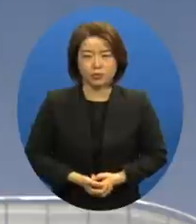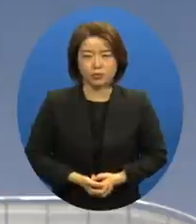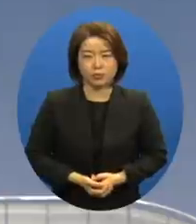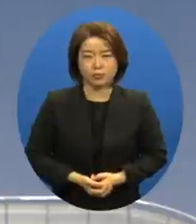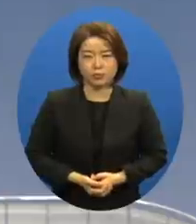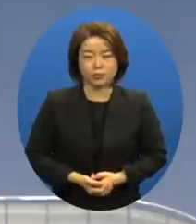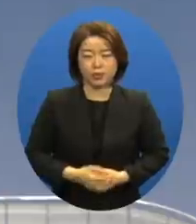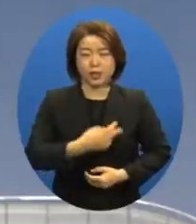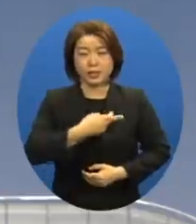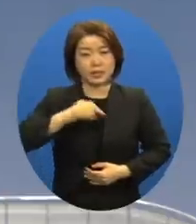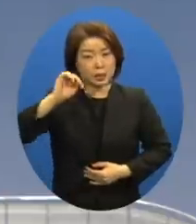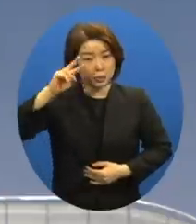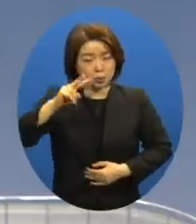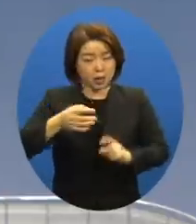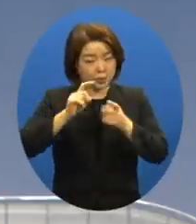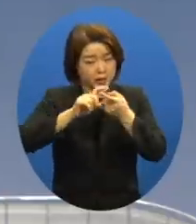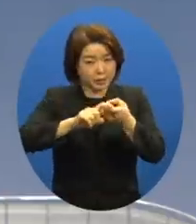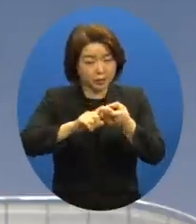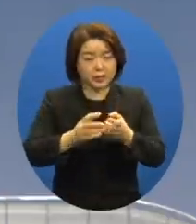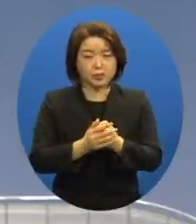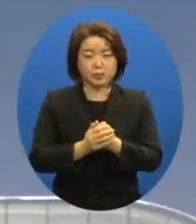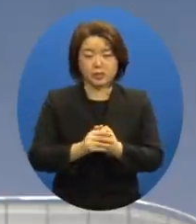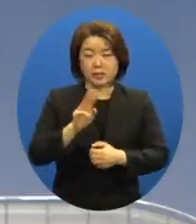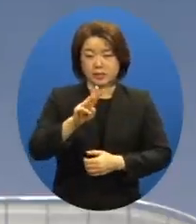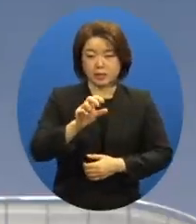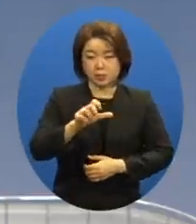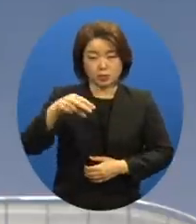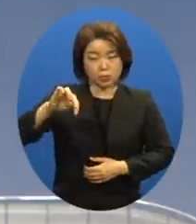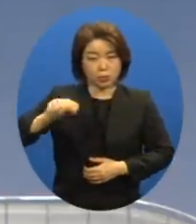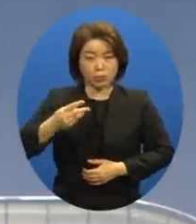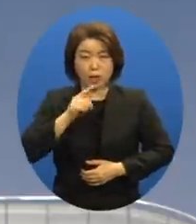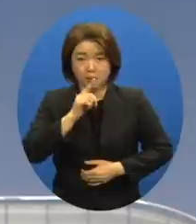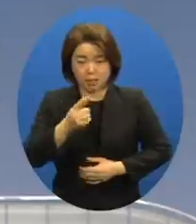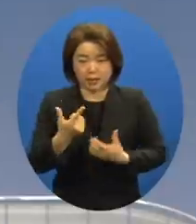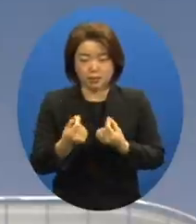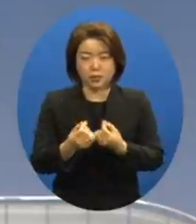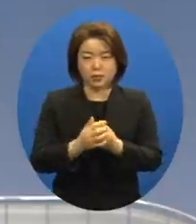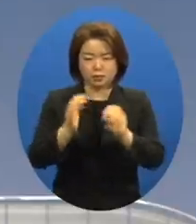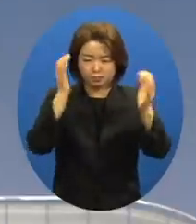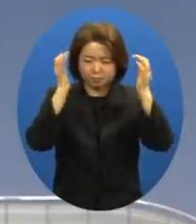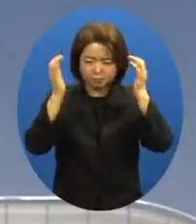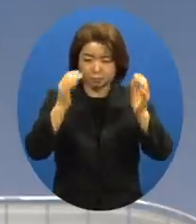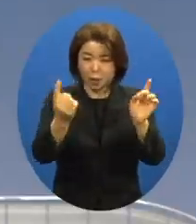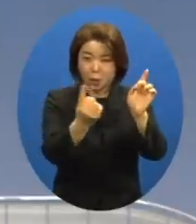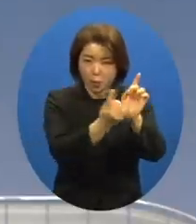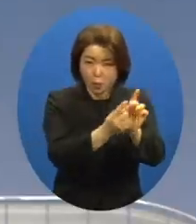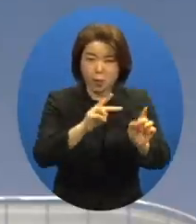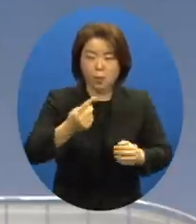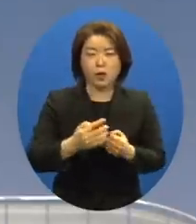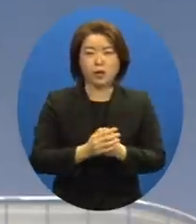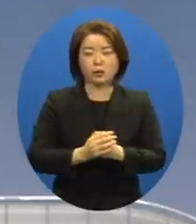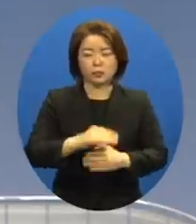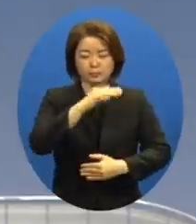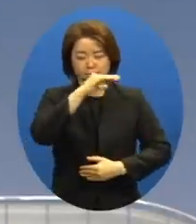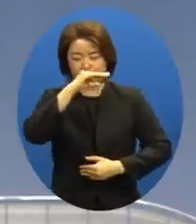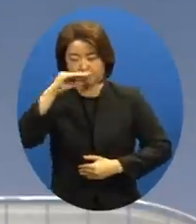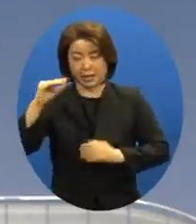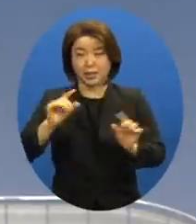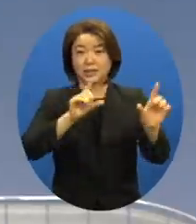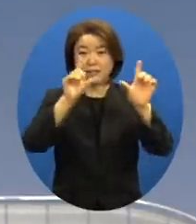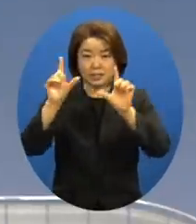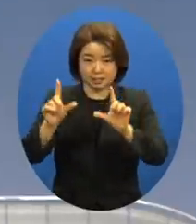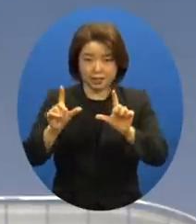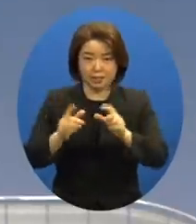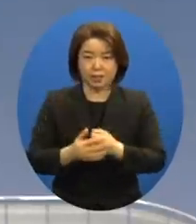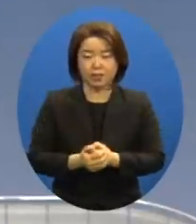사도 바울의 관심은 35 절에 있는 말씀처럼 환란이 닥칠 지라도 품위있게 살면서